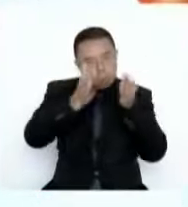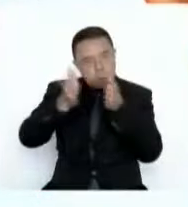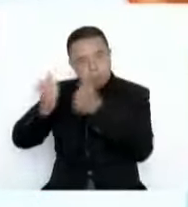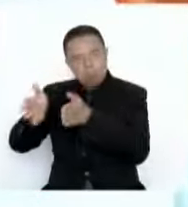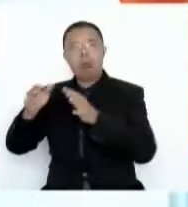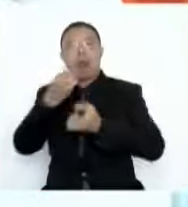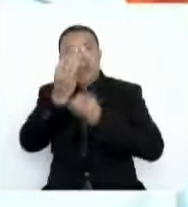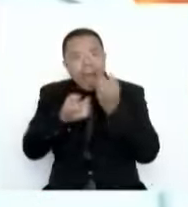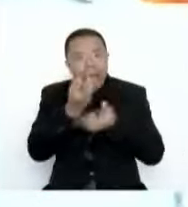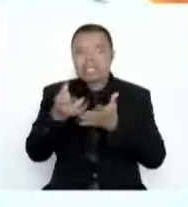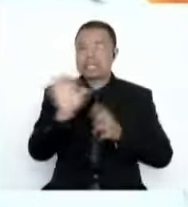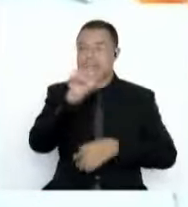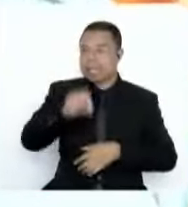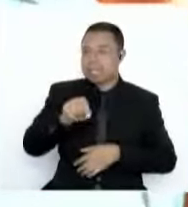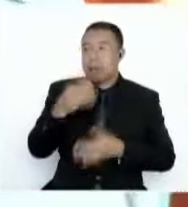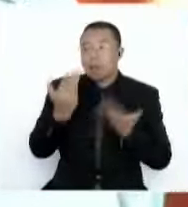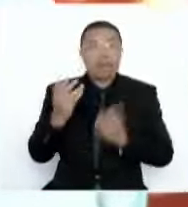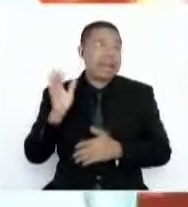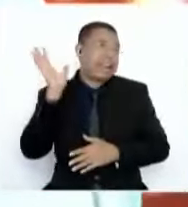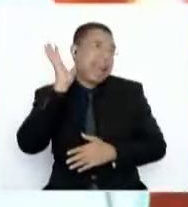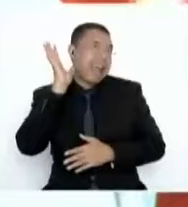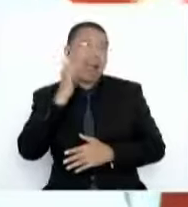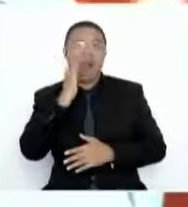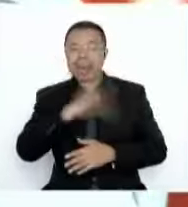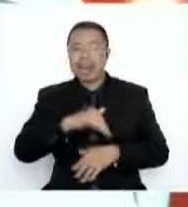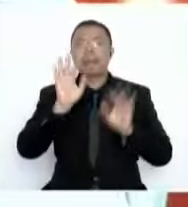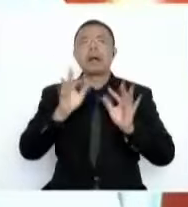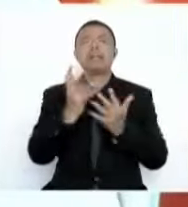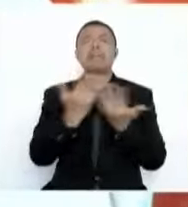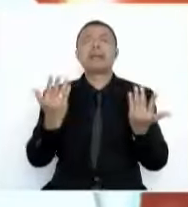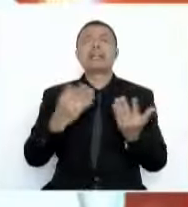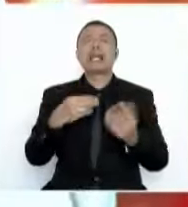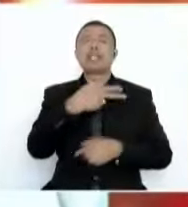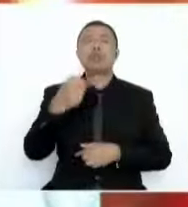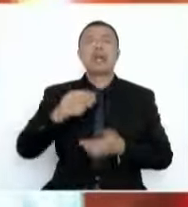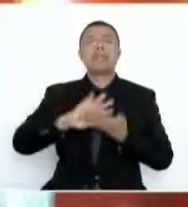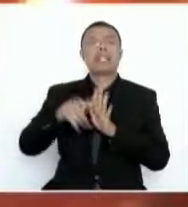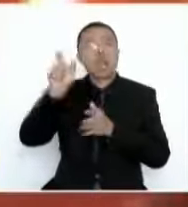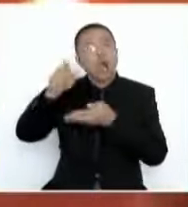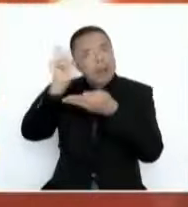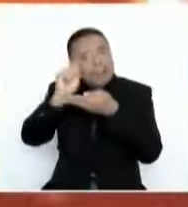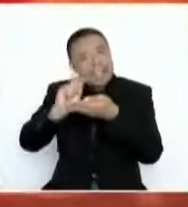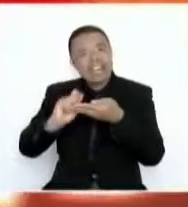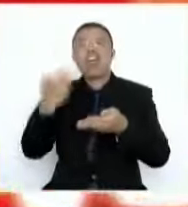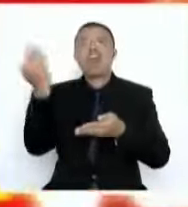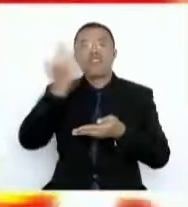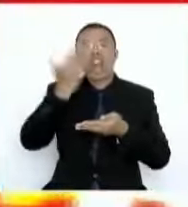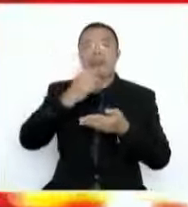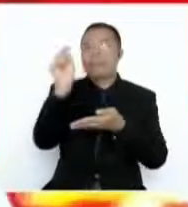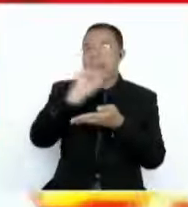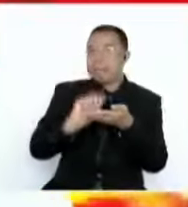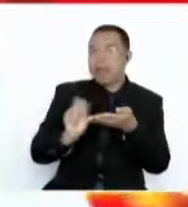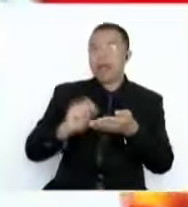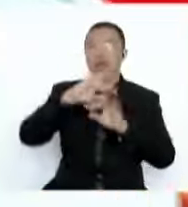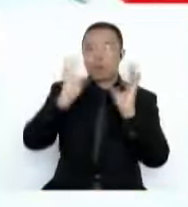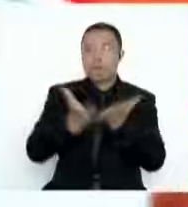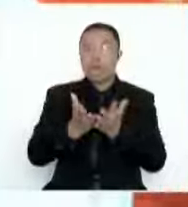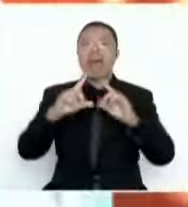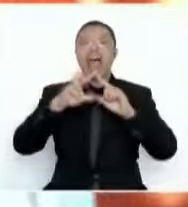ini mungkin kita akan aneh mendengar banyak anak Indonesia menjadi kreator-kreator pembuat animasi dunia bahkan film